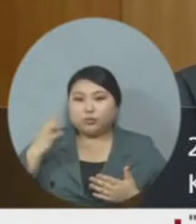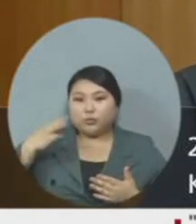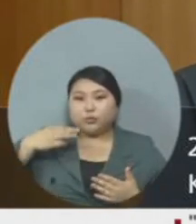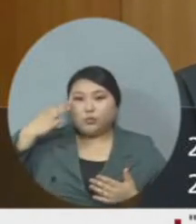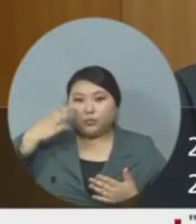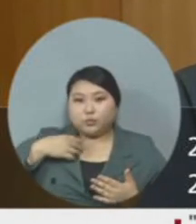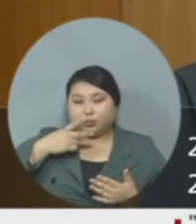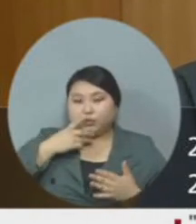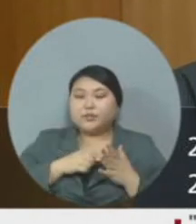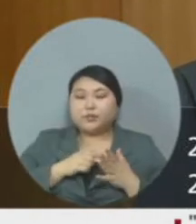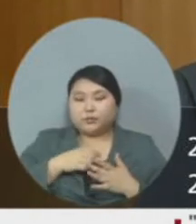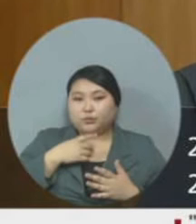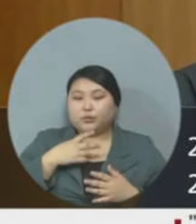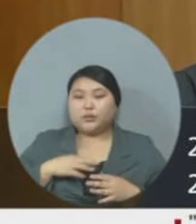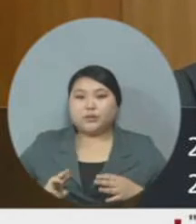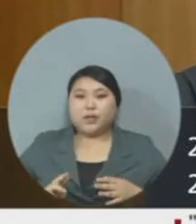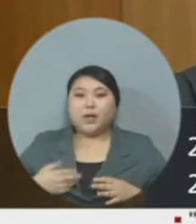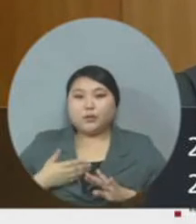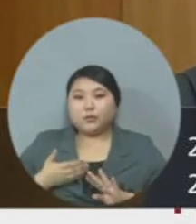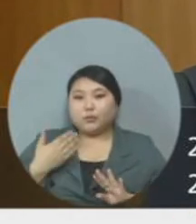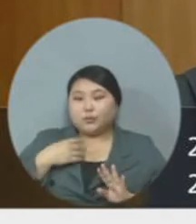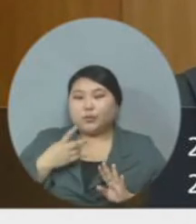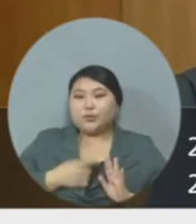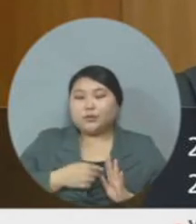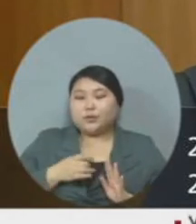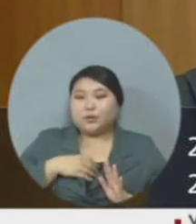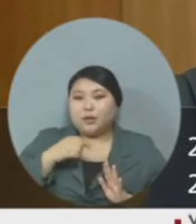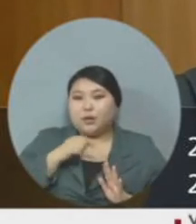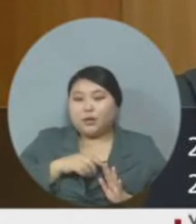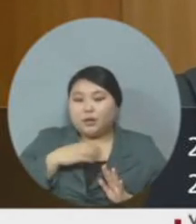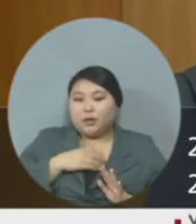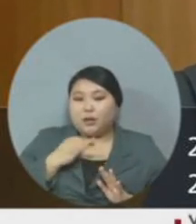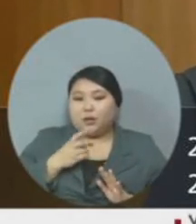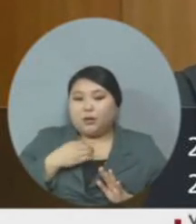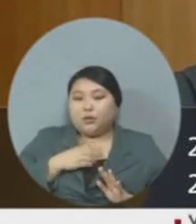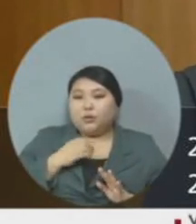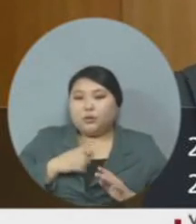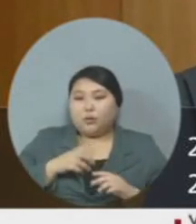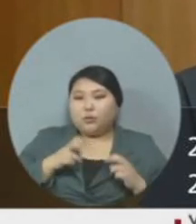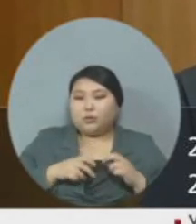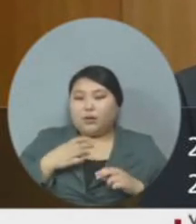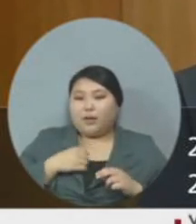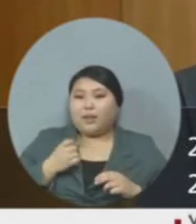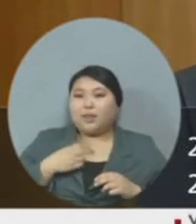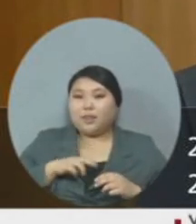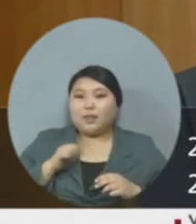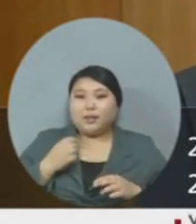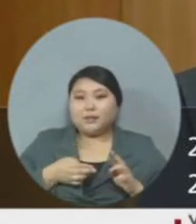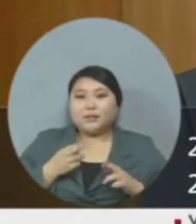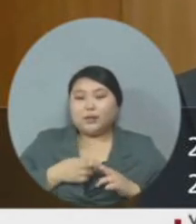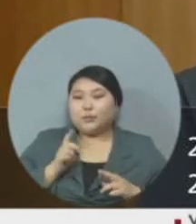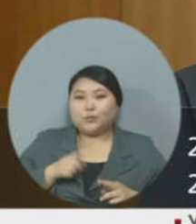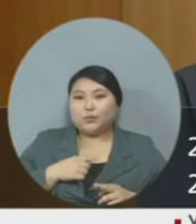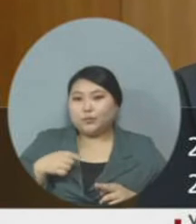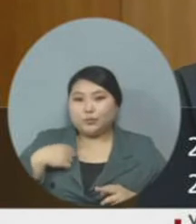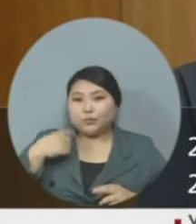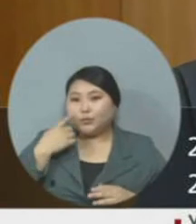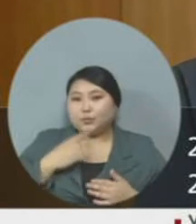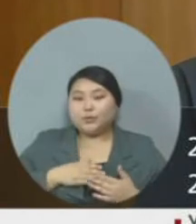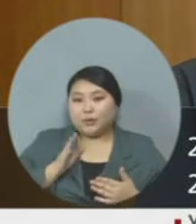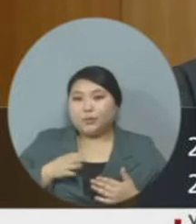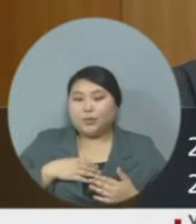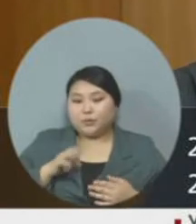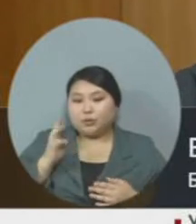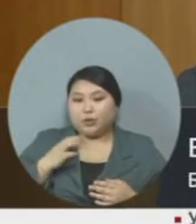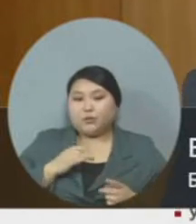үзэж байгаа. Яг тэгэхээр өнгөрсөн хоёр сайжруулсан шахмал түвшний баригдсан үйлдвэрүүд дээр алтайг бид нар дотчлохгүй. Тэгэхээр